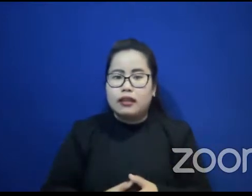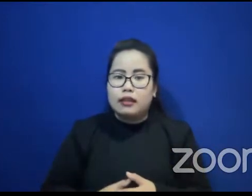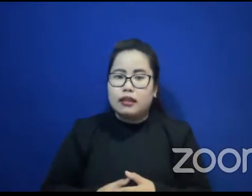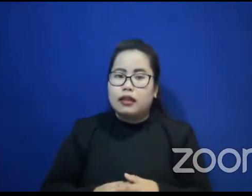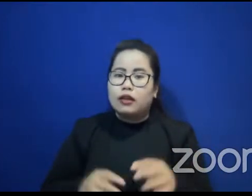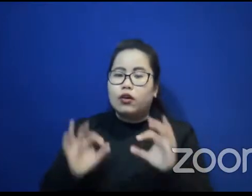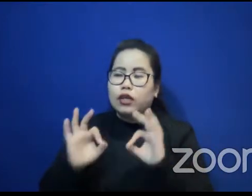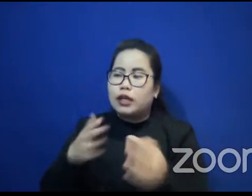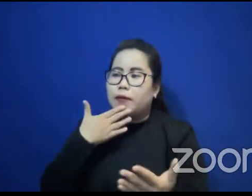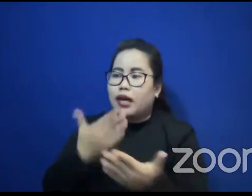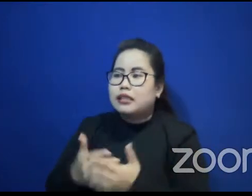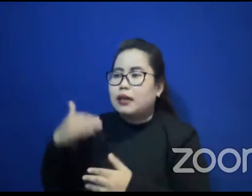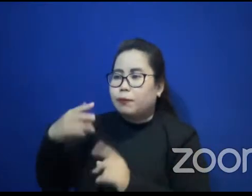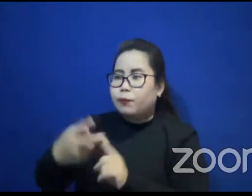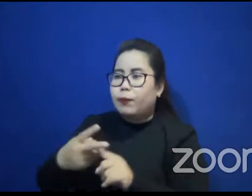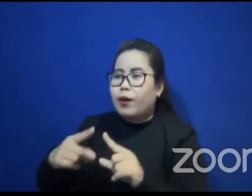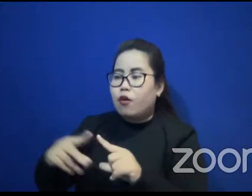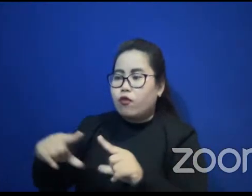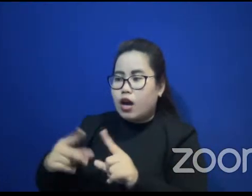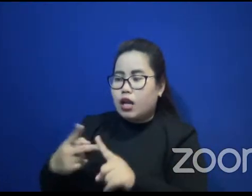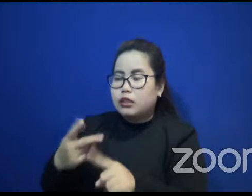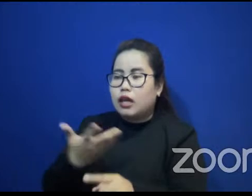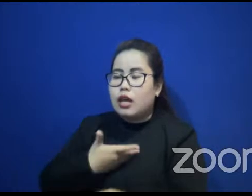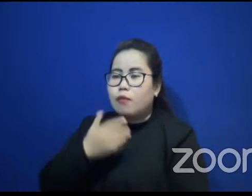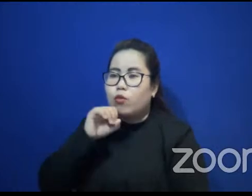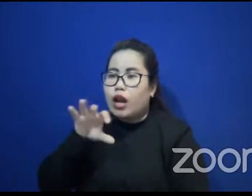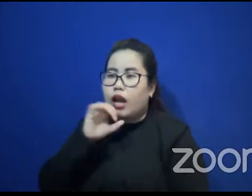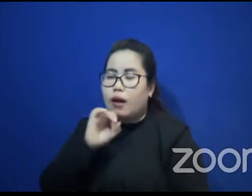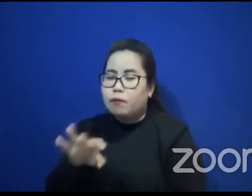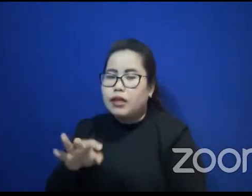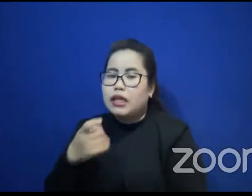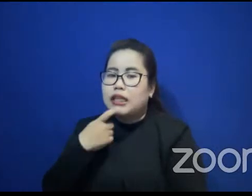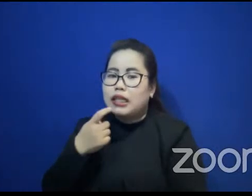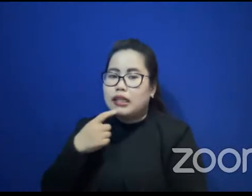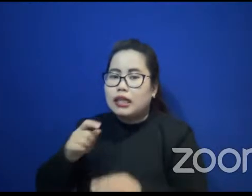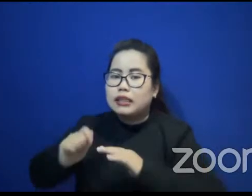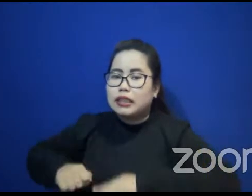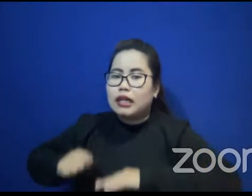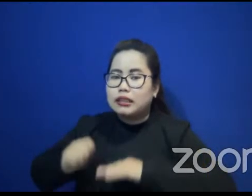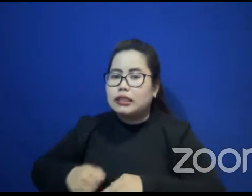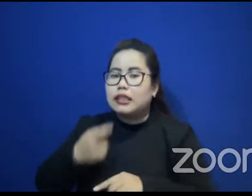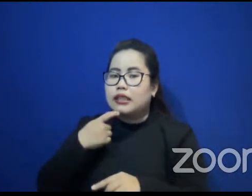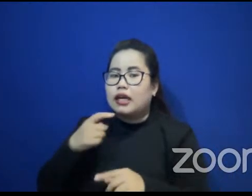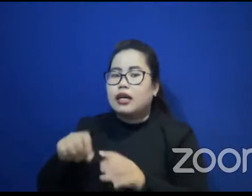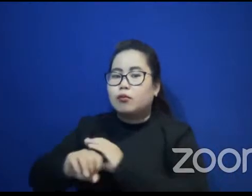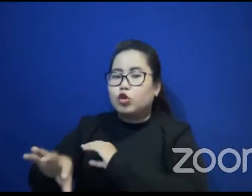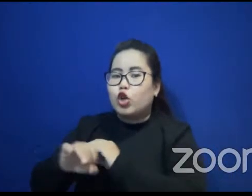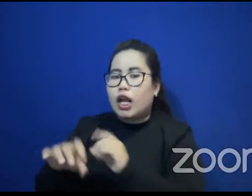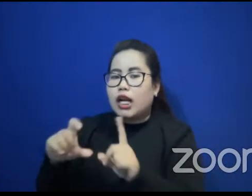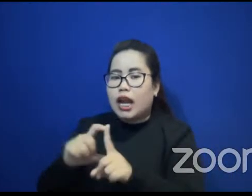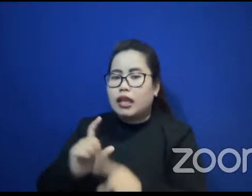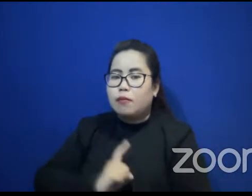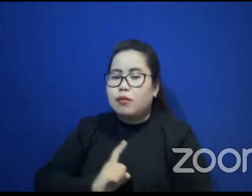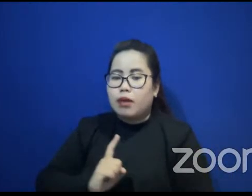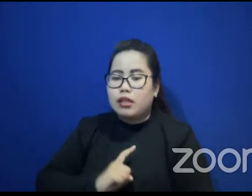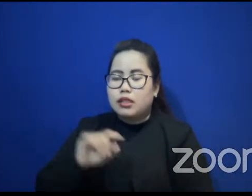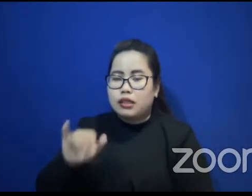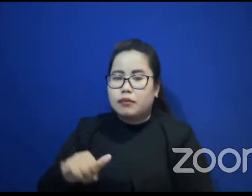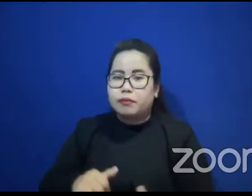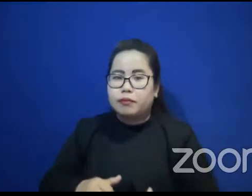makasih Bapak Mungkin saya akan menanggapi tadi mengenai sanksi kalau terjadi kebocoran data pribadi gede